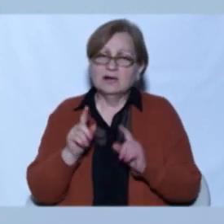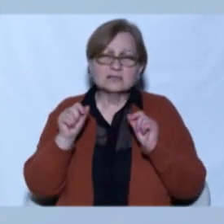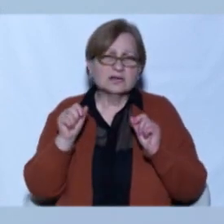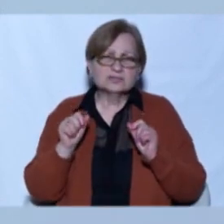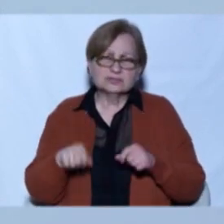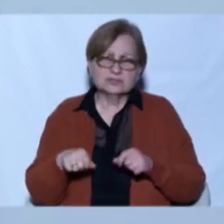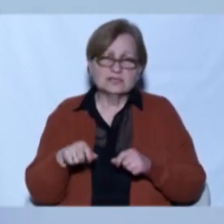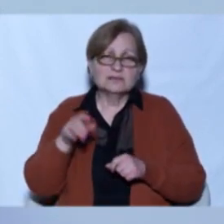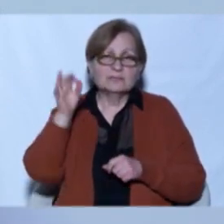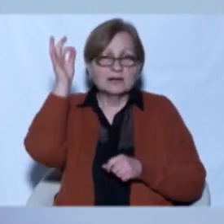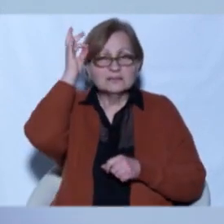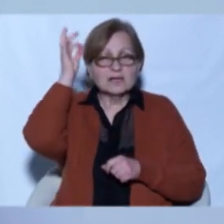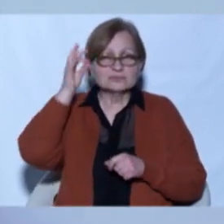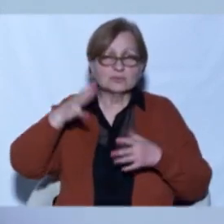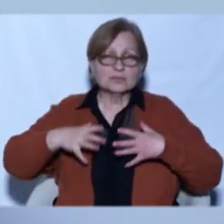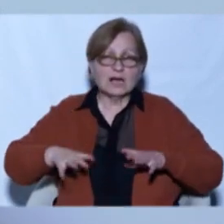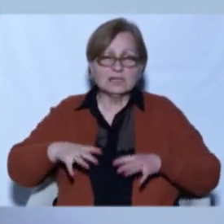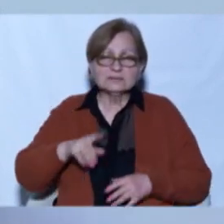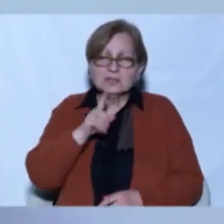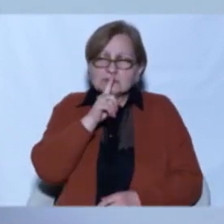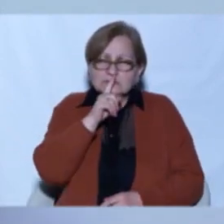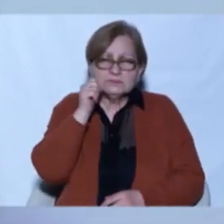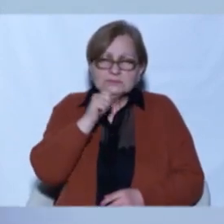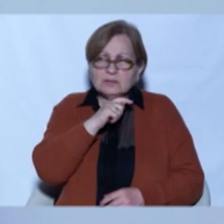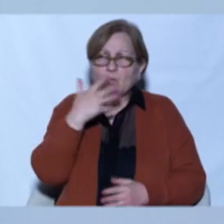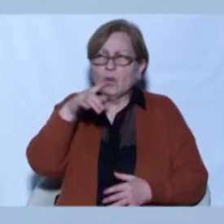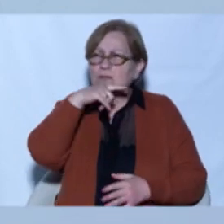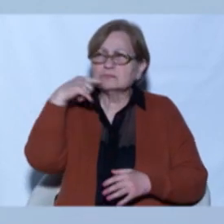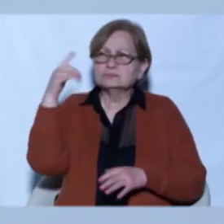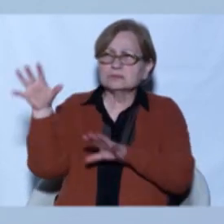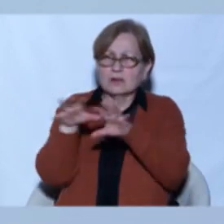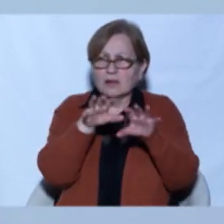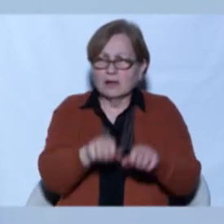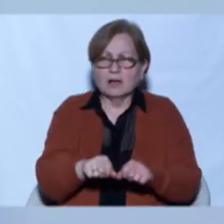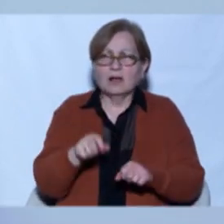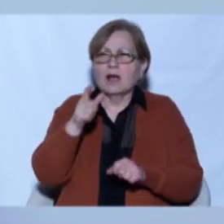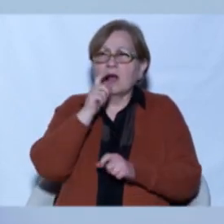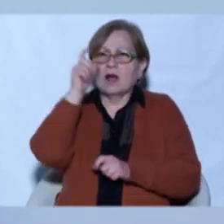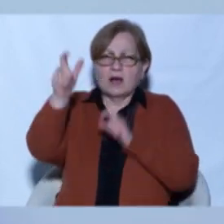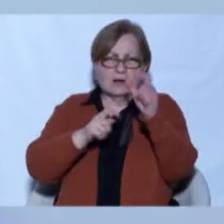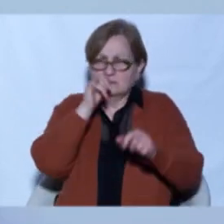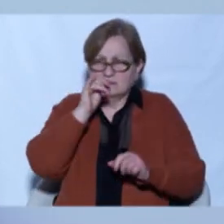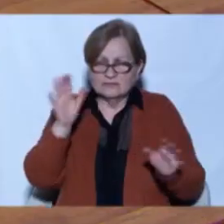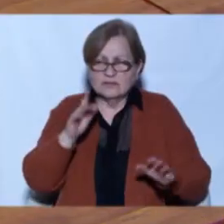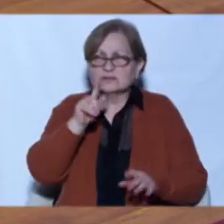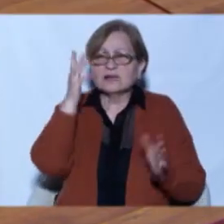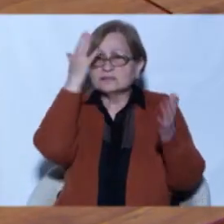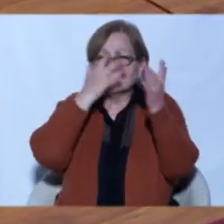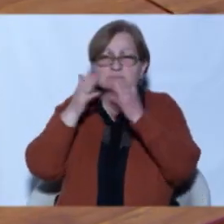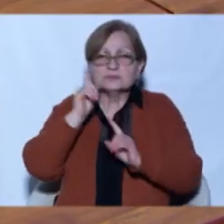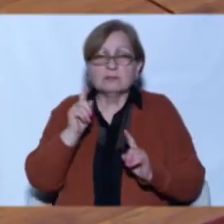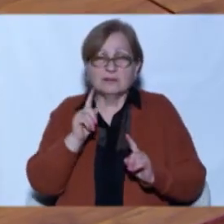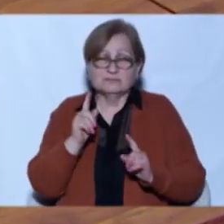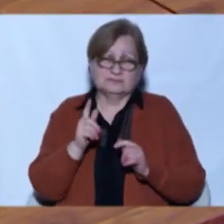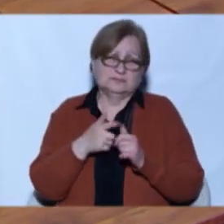შეიძლებოდა ენატრა ქართველს ჩუმად იმ დროში? რაზე შეიძლებოდა რომ ეოცნება მაშინ,